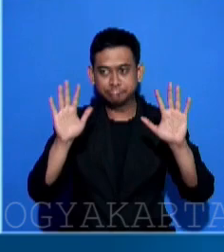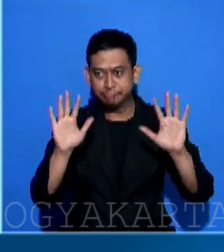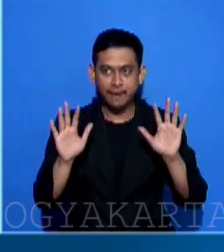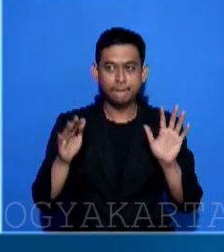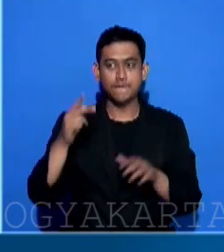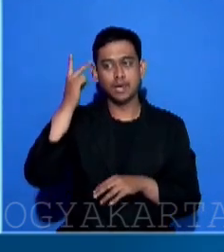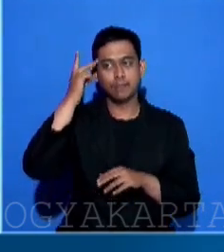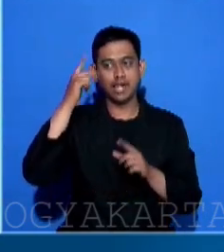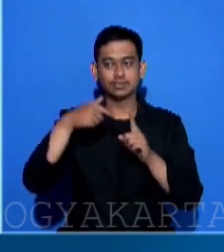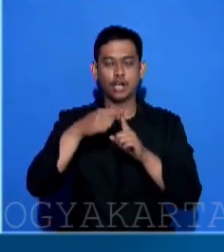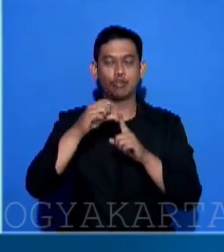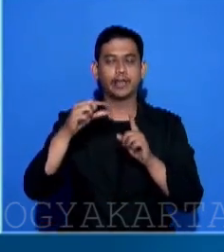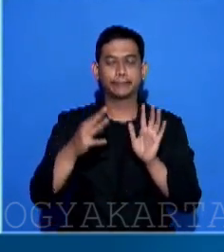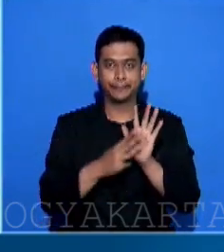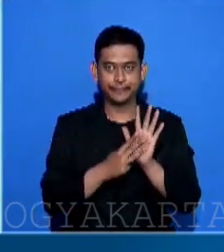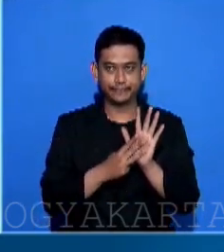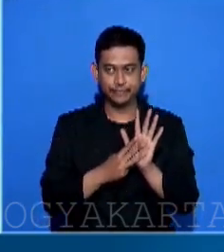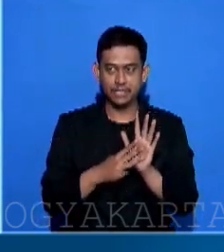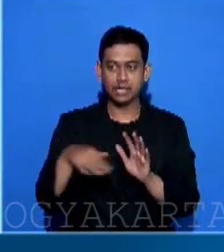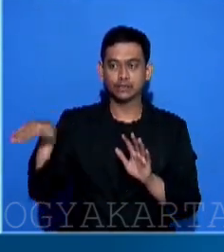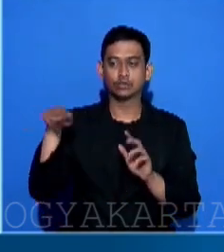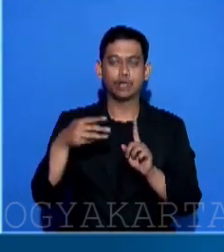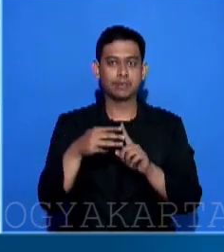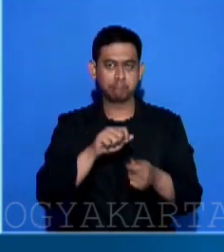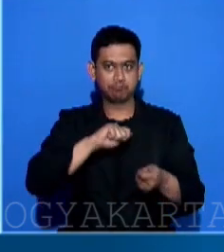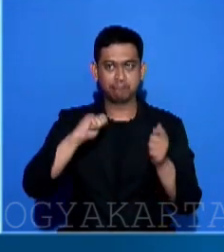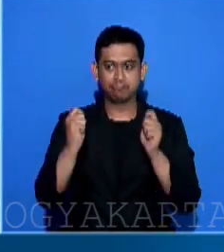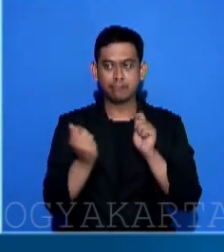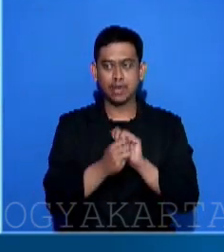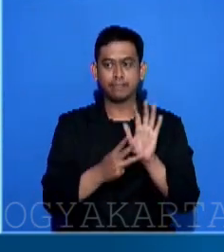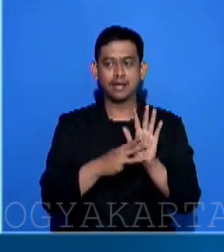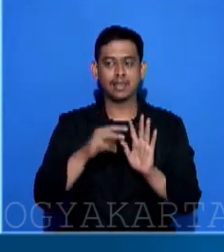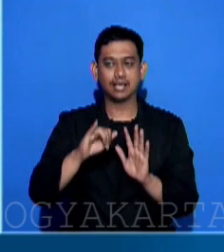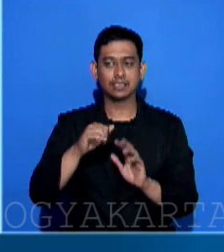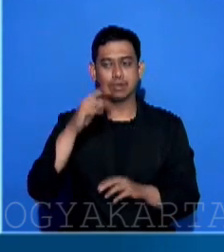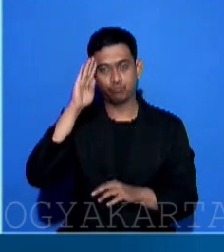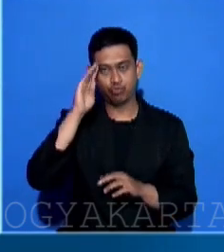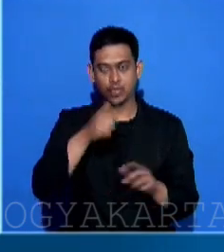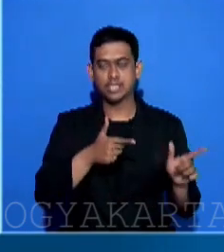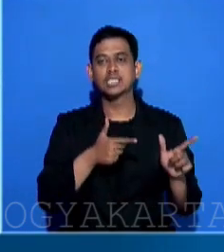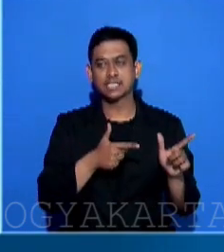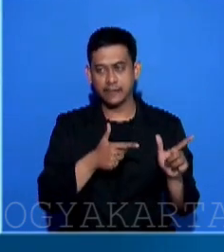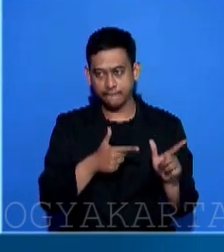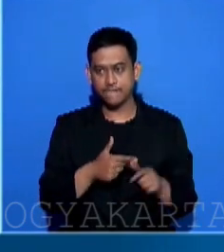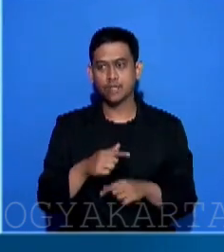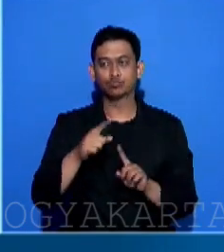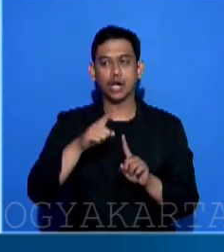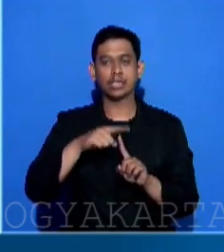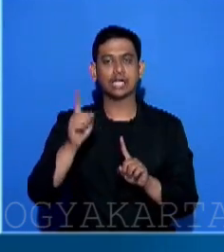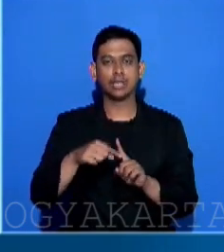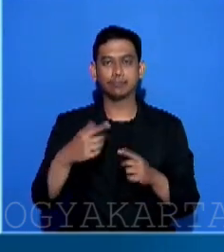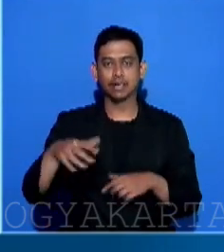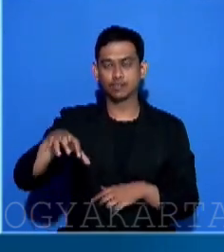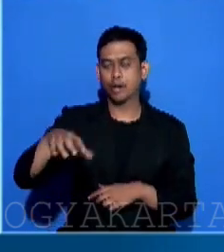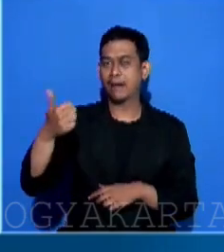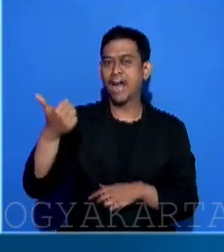Pamungkas Brigjen tekni Zainul Bahar yang menggantikan maijen tekni Joko Purnomo yang bertugas di tempat baru